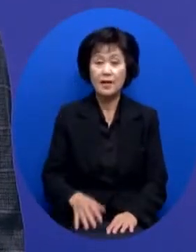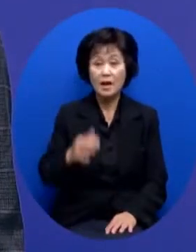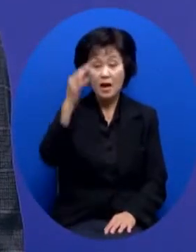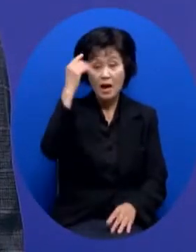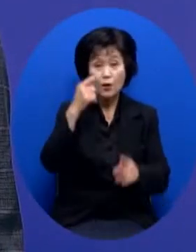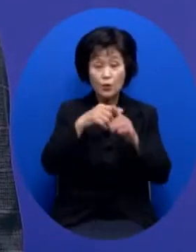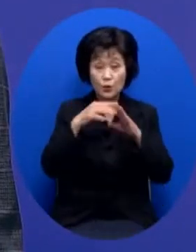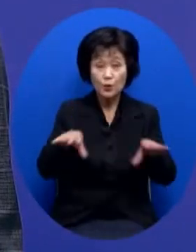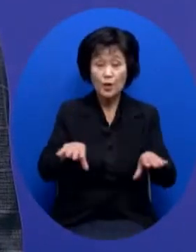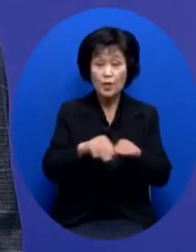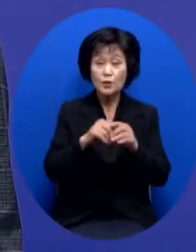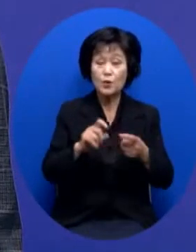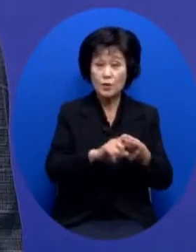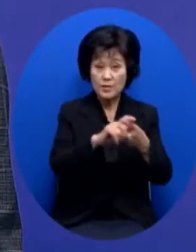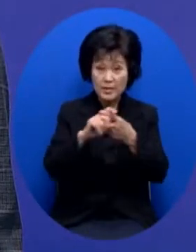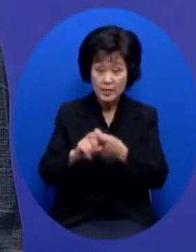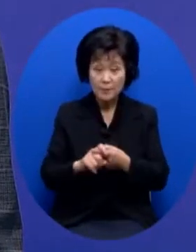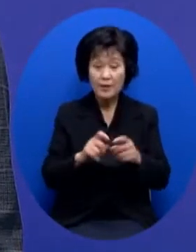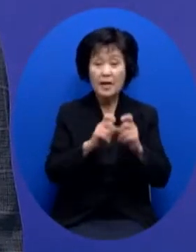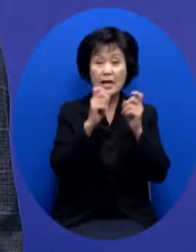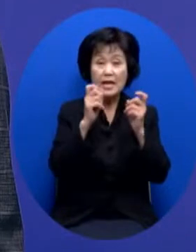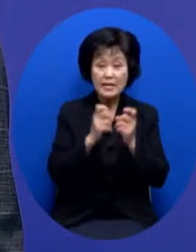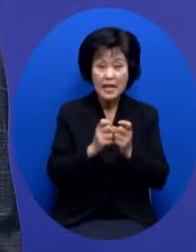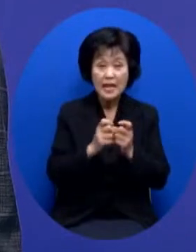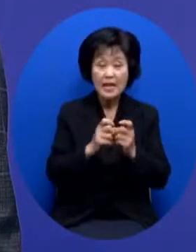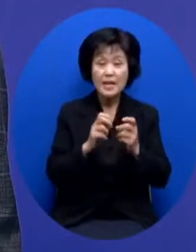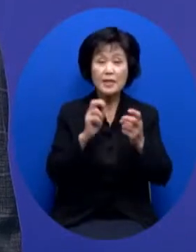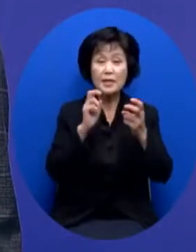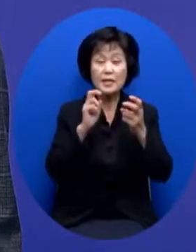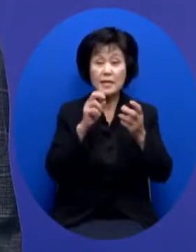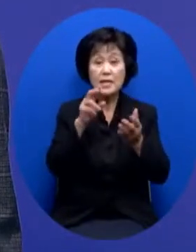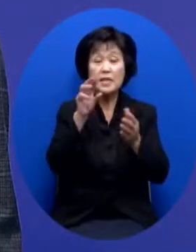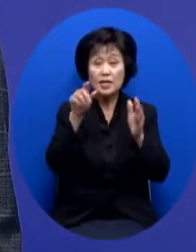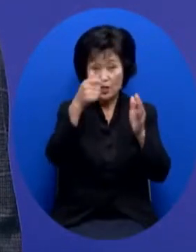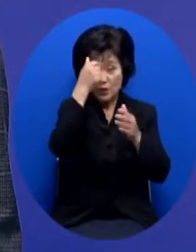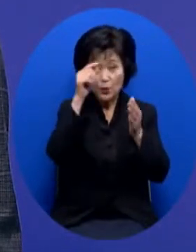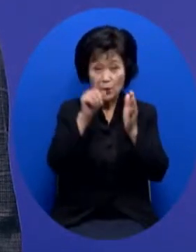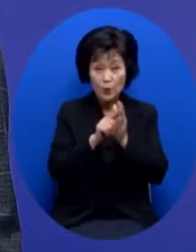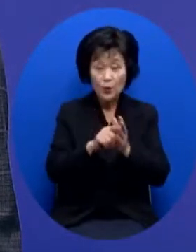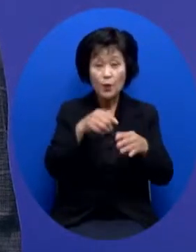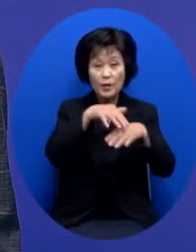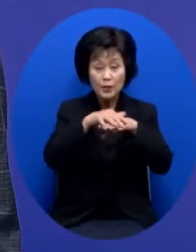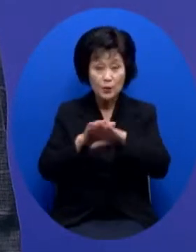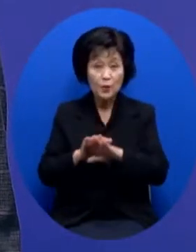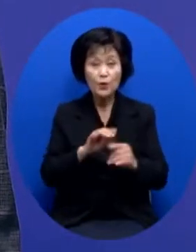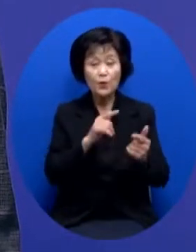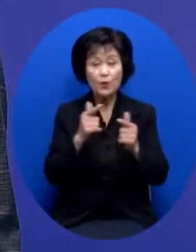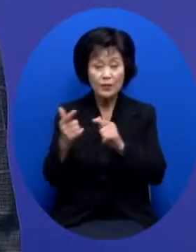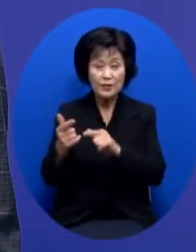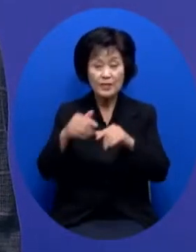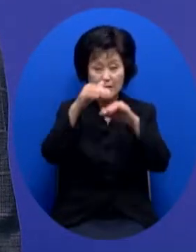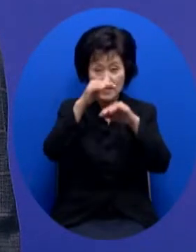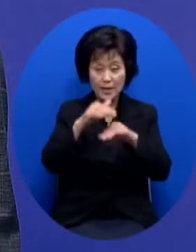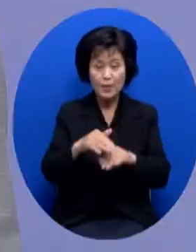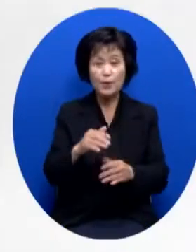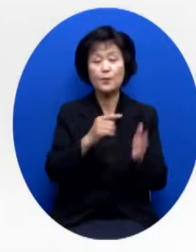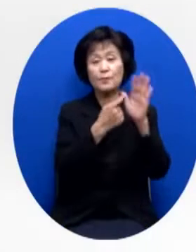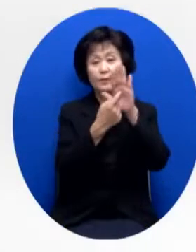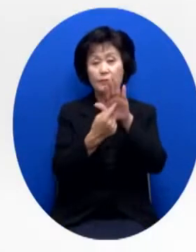한국교회 총연합과 사학법인 미션 네트워크가 2022 개정 교육과정 관련 성명을 발표했습니다.